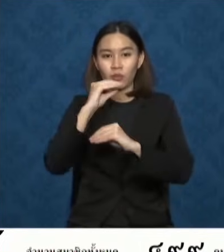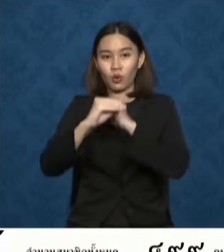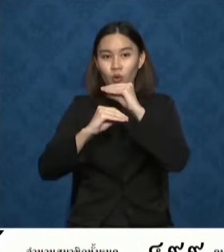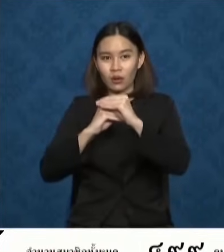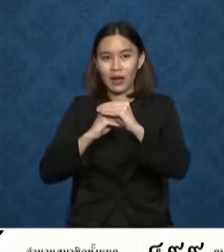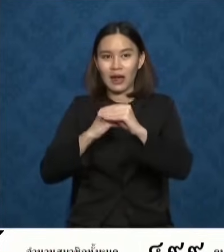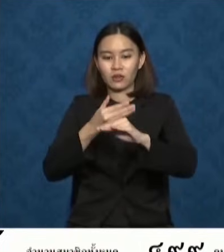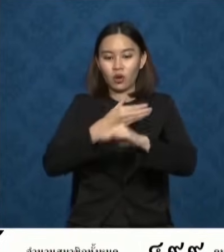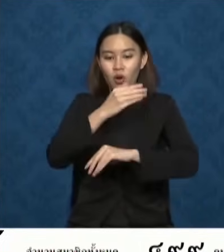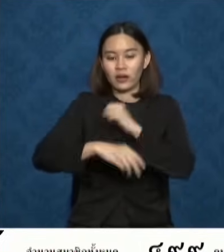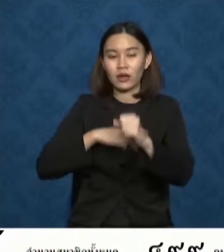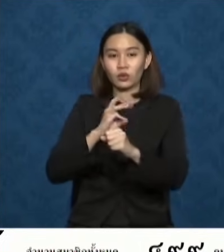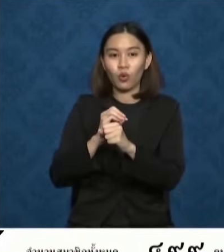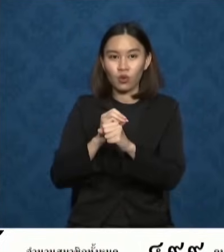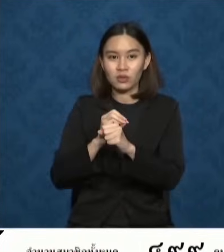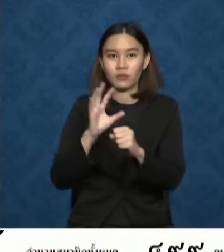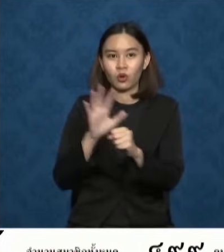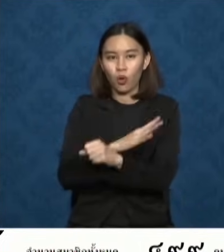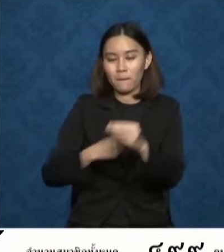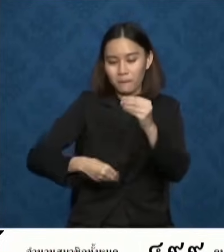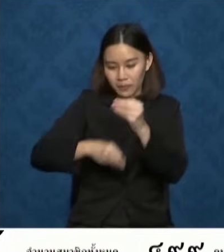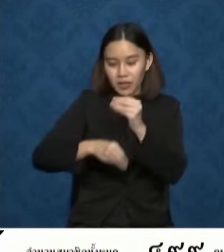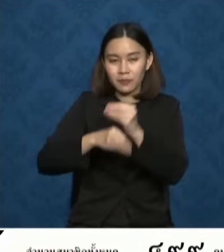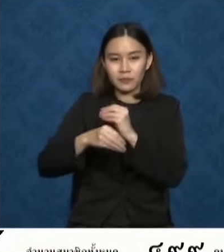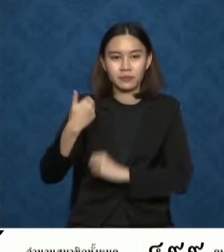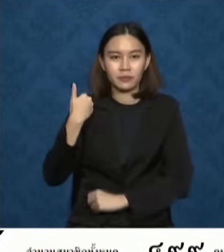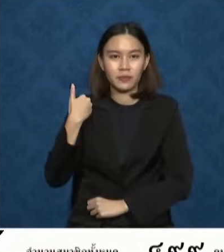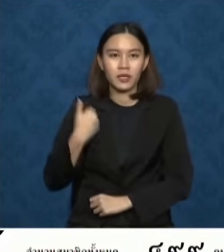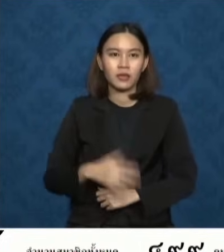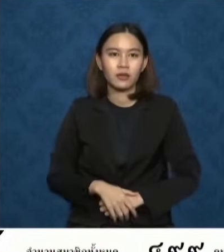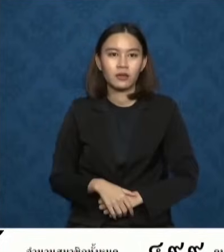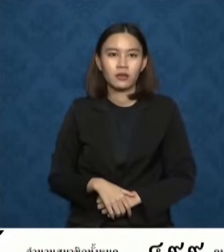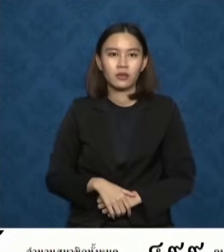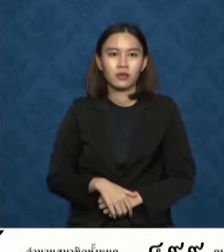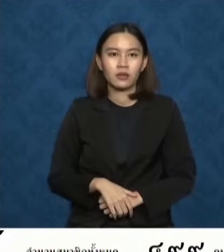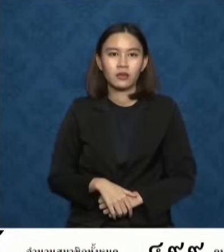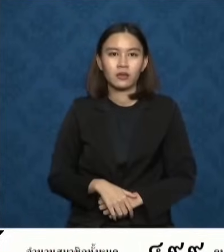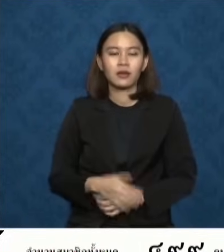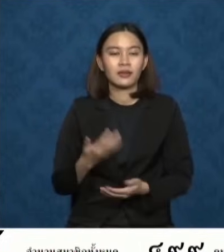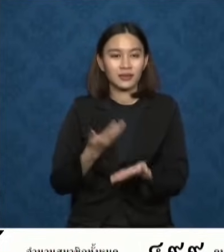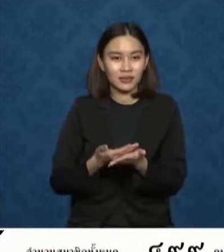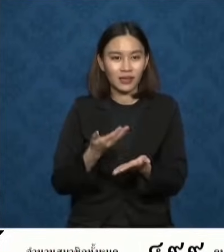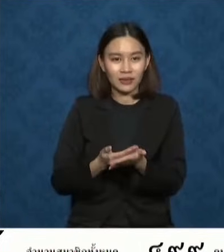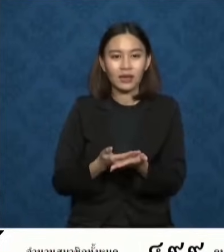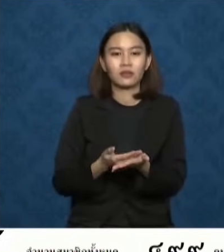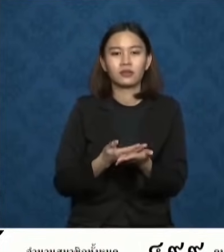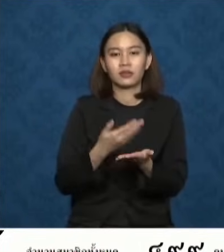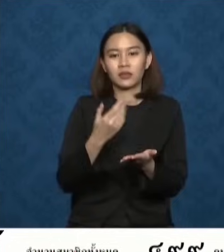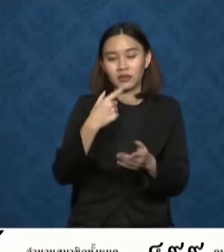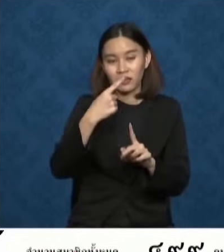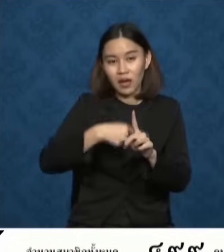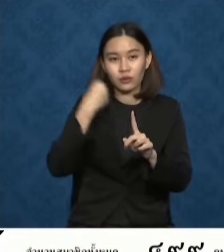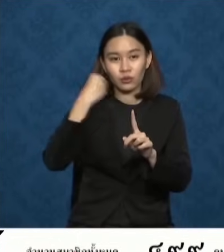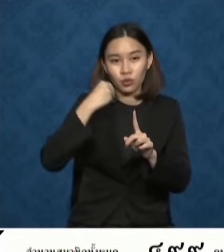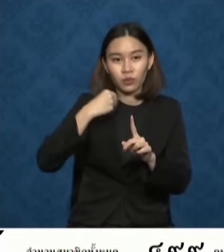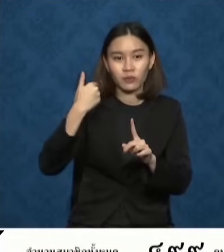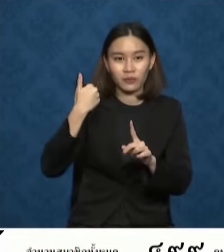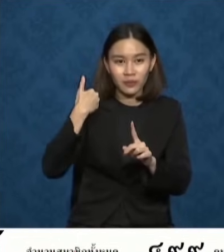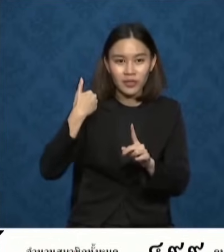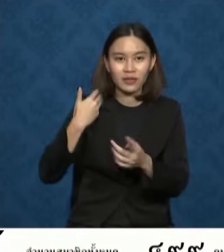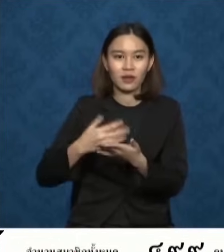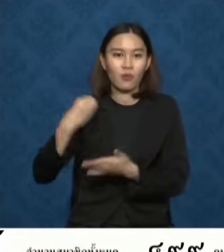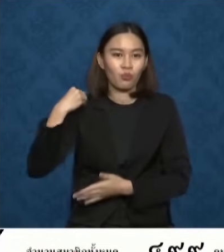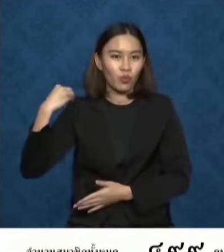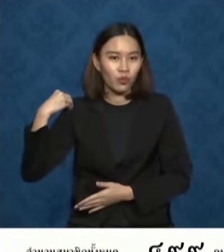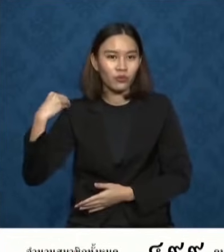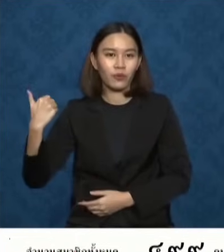Early Retire เติมเข้าไป Early Retire สูตรใหม่ได้ยศได้เงินแล้วเราประมาณกันว่า